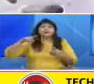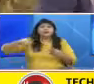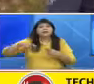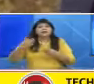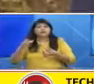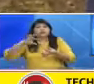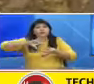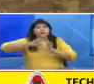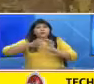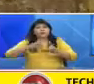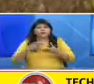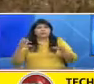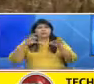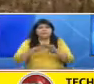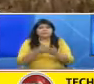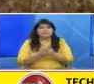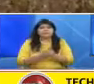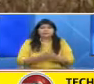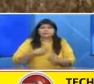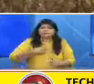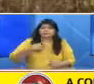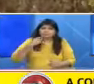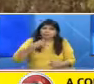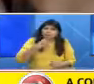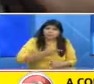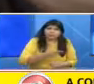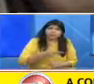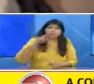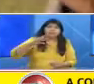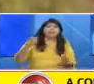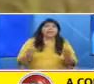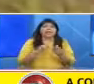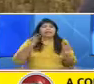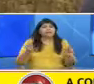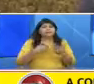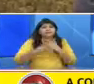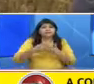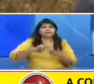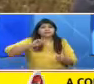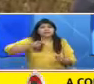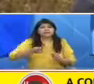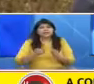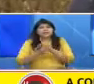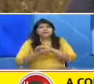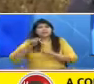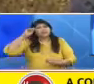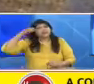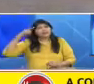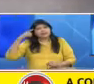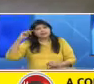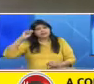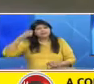भरपूर इस्तेमाल किया गया। जब मैं कुछ भी बोलता था तो तुरंत ही अंग्रेजी में